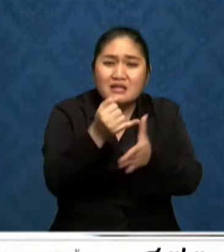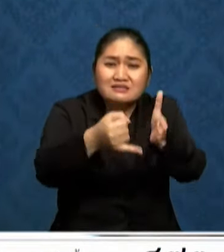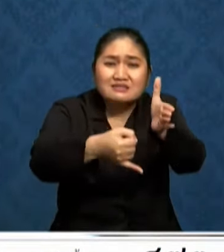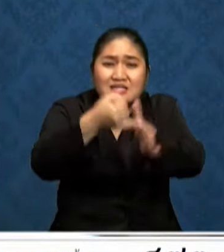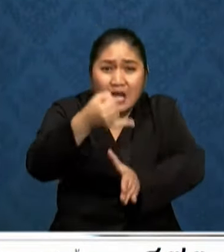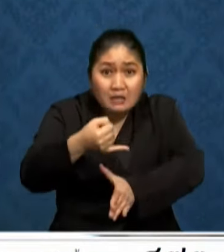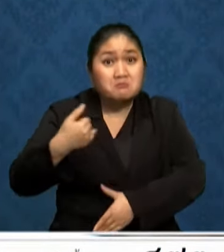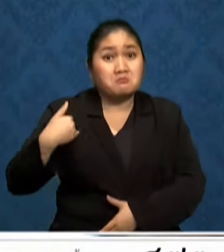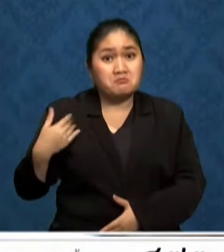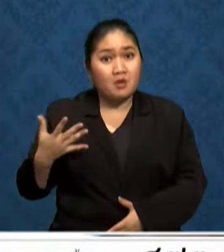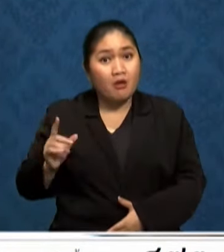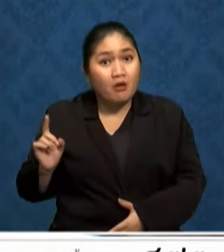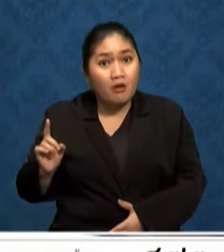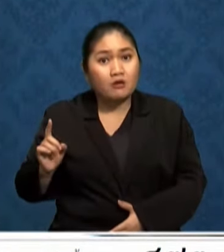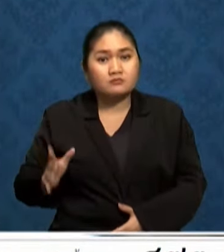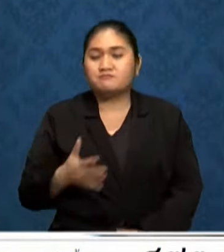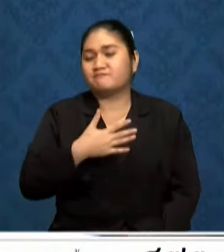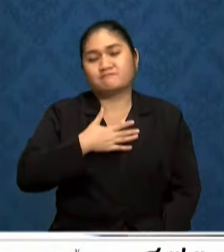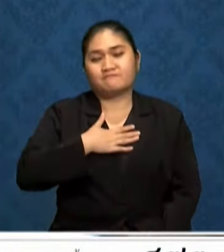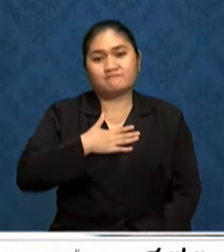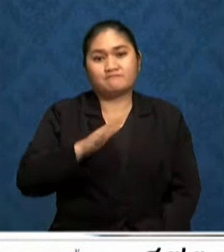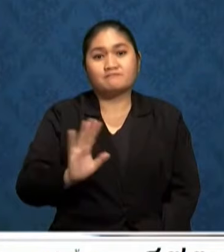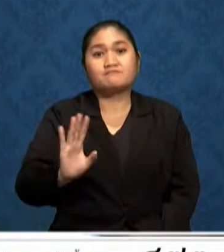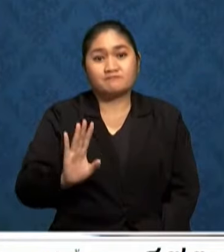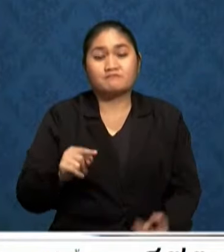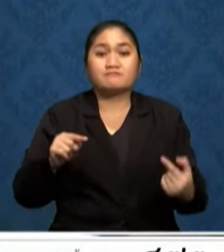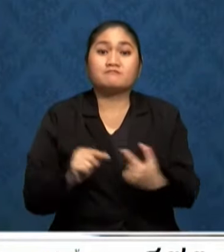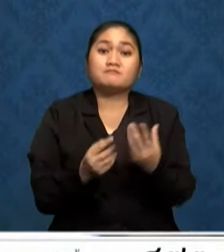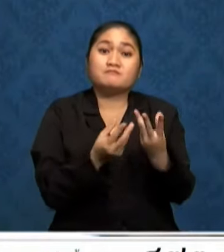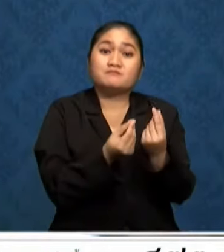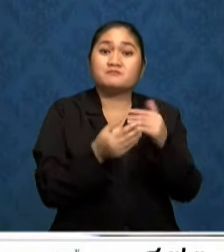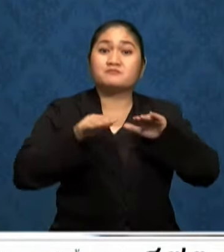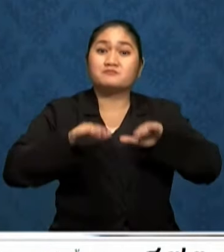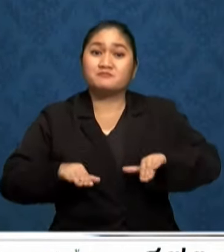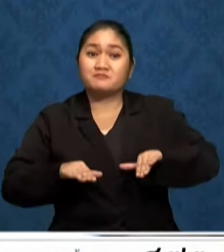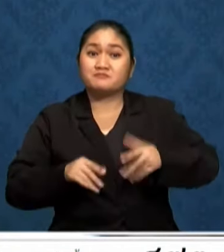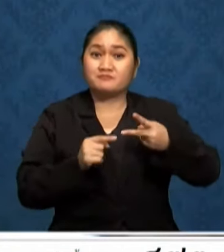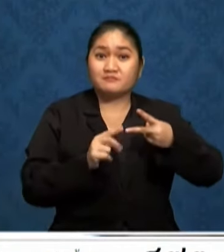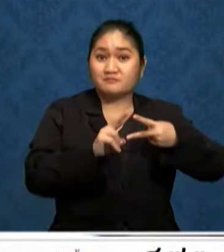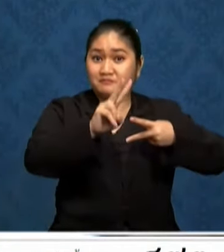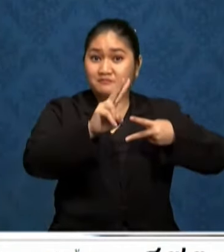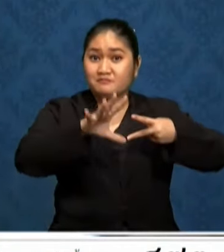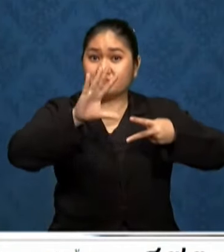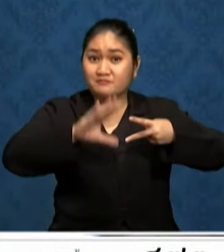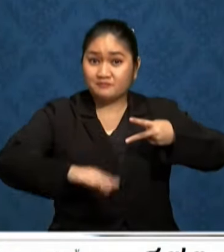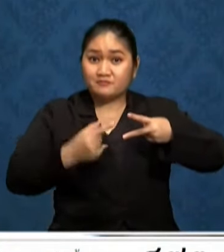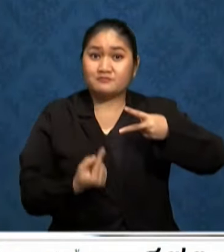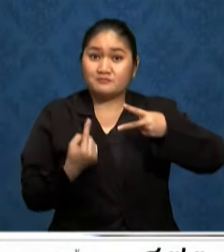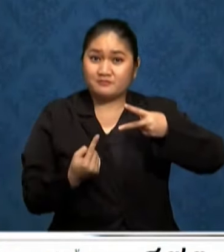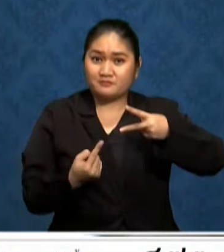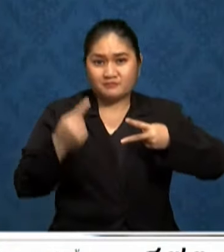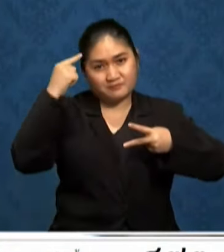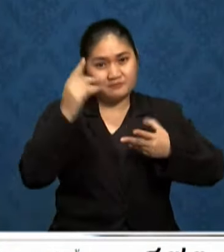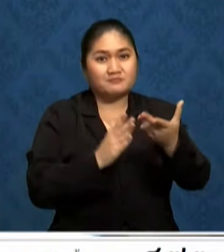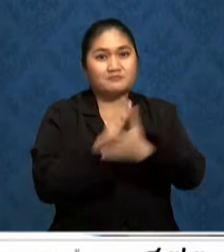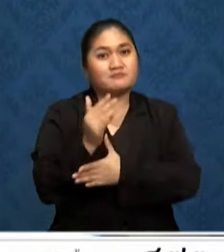้น หรอไม่ผมไมปฏิเศษนะครวใเชิงคนิศษาต์การลดจากเกน 2 ช้หอ 1 ช้นั้มก็ยอมทำให้ประามตินั้อาจจะผ่านได